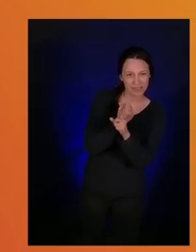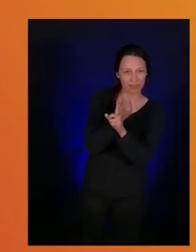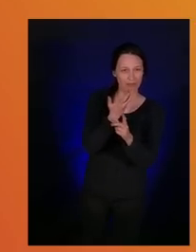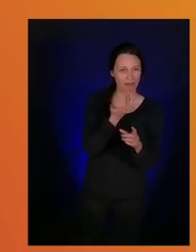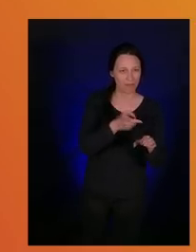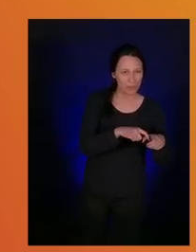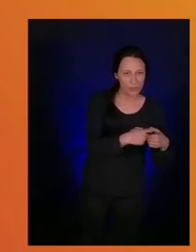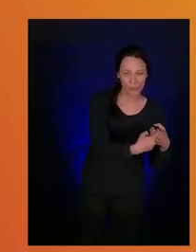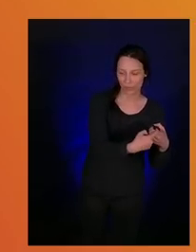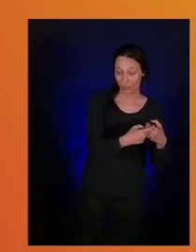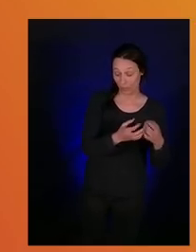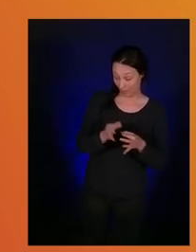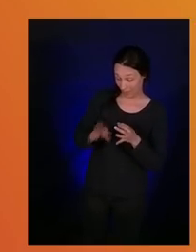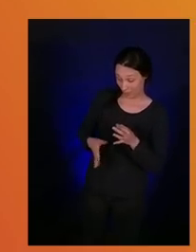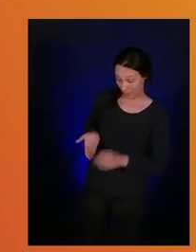l'ensemble de nos organisations.